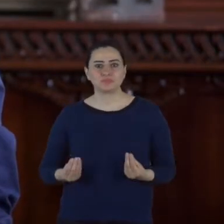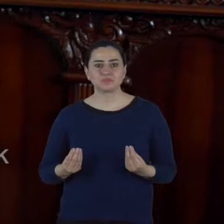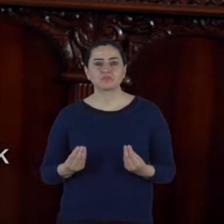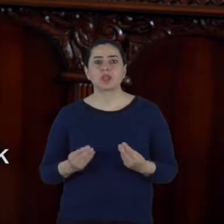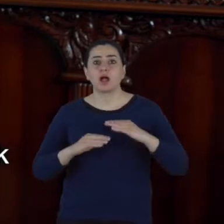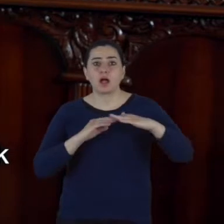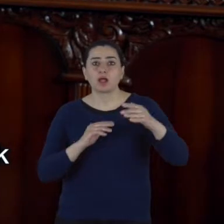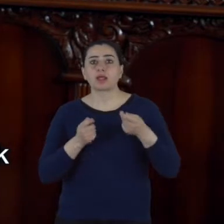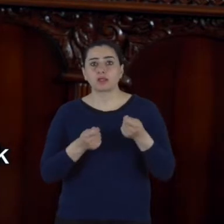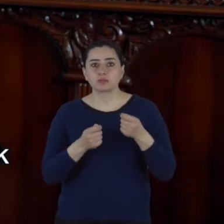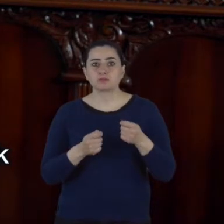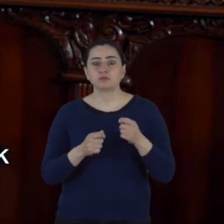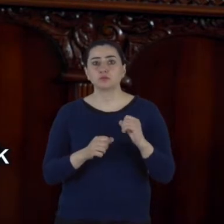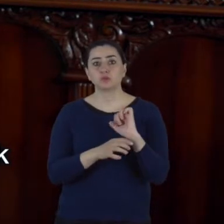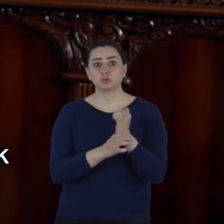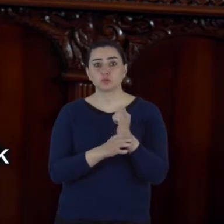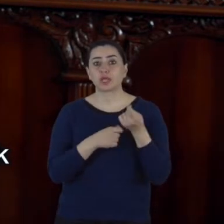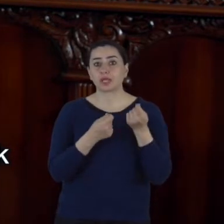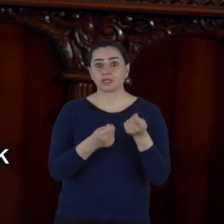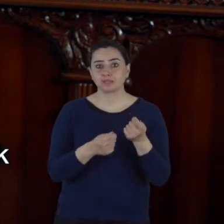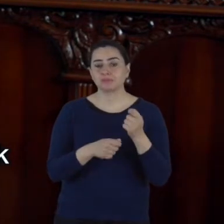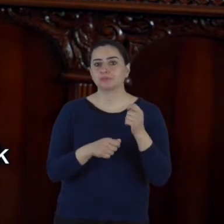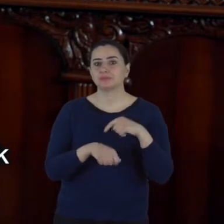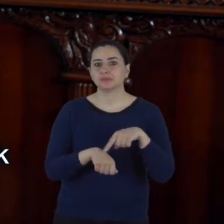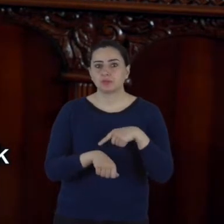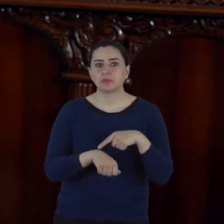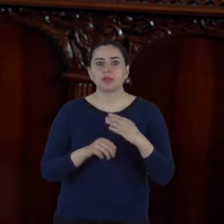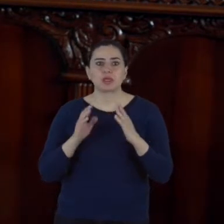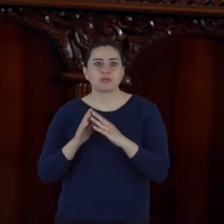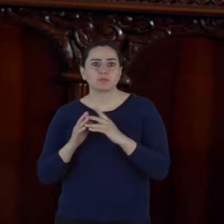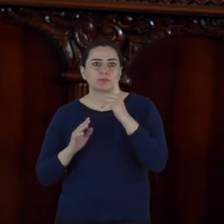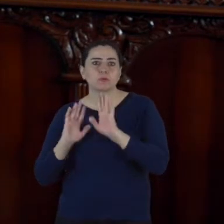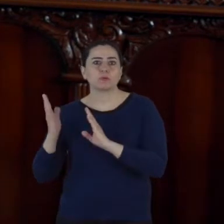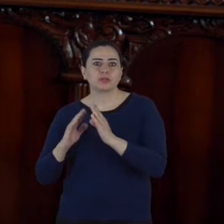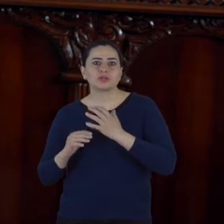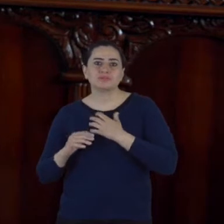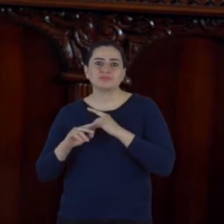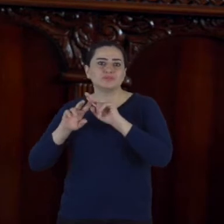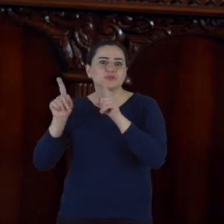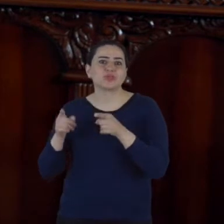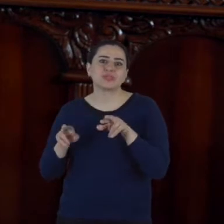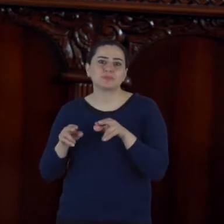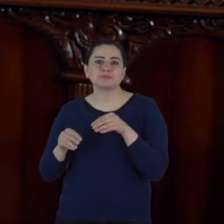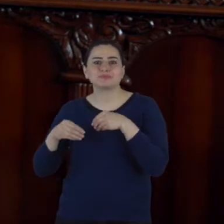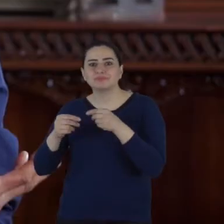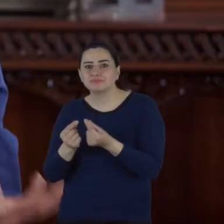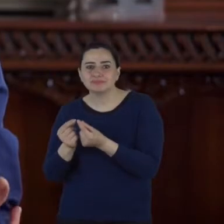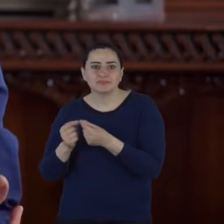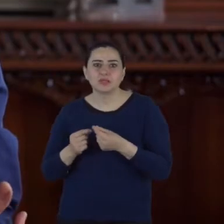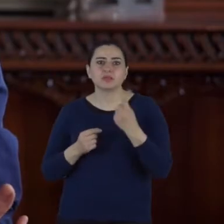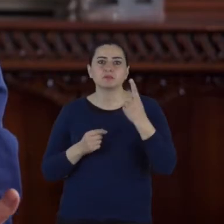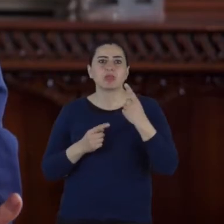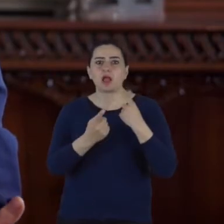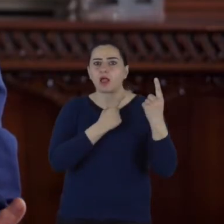zorundaydım. Halk eğitimde usta öğreticilik yaptığım dönemlerde dahi evimdeki bir odayı atölyeye çevirmiştim. Bir